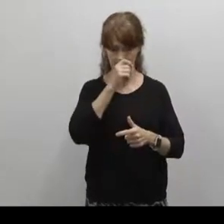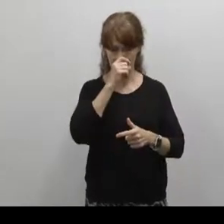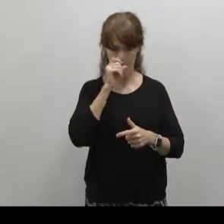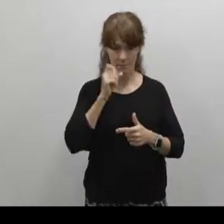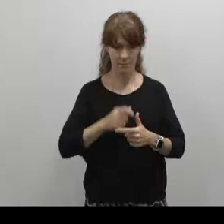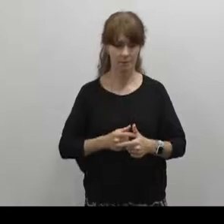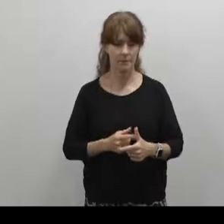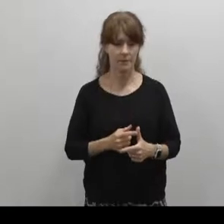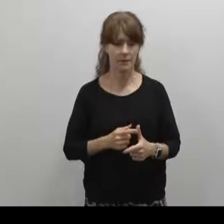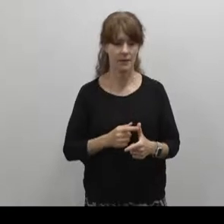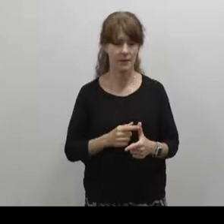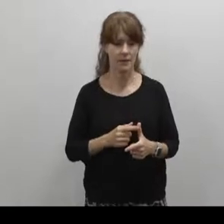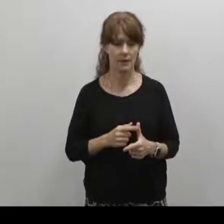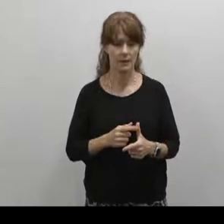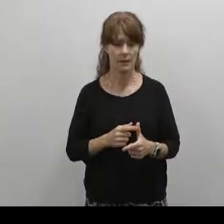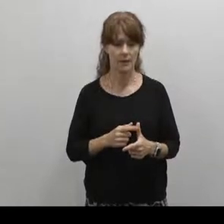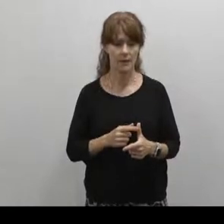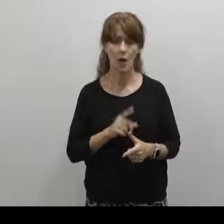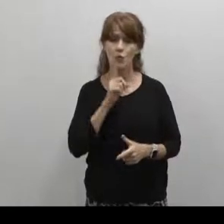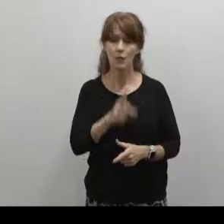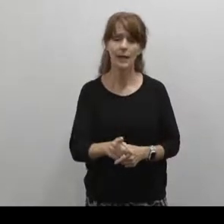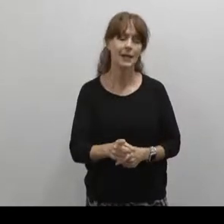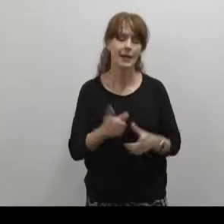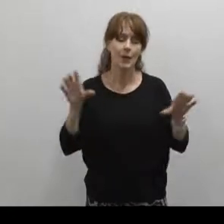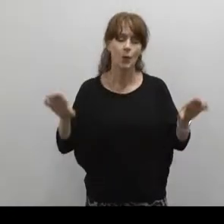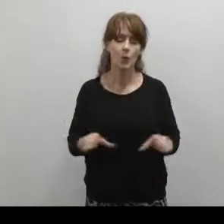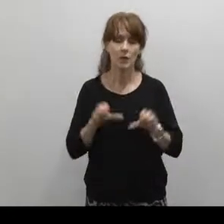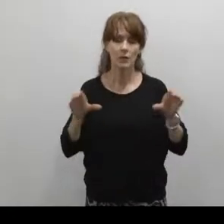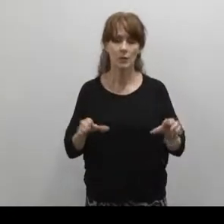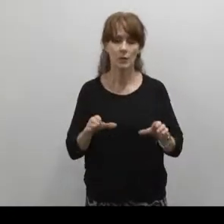này vô bay sang sập ram đọt nâng đợt to thầm muốn